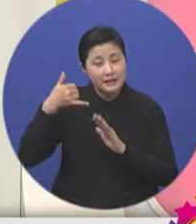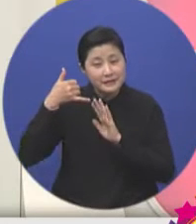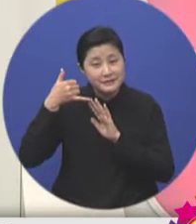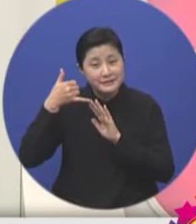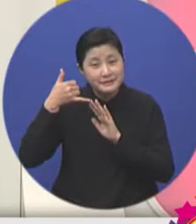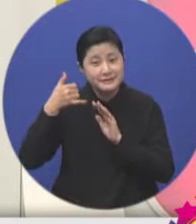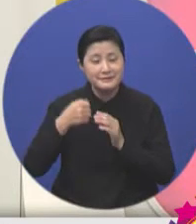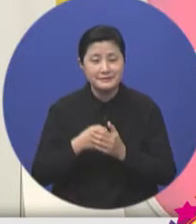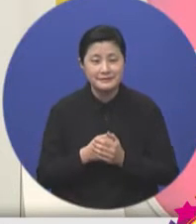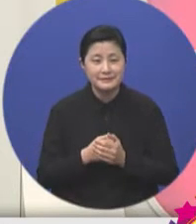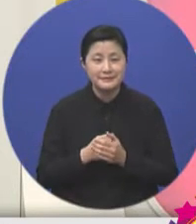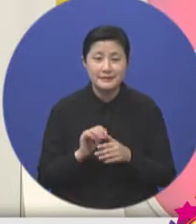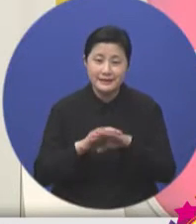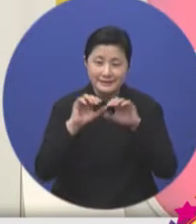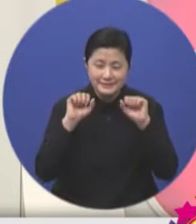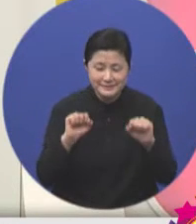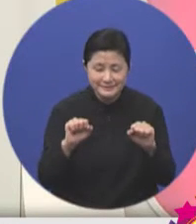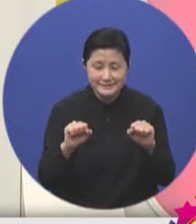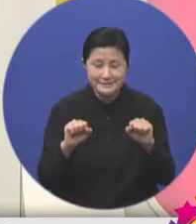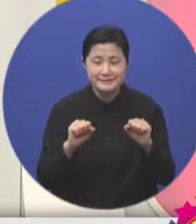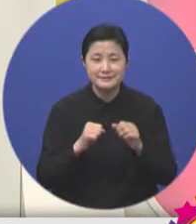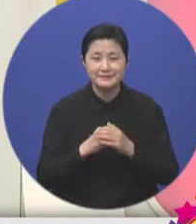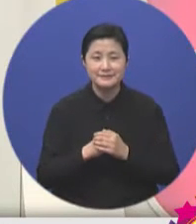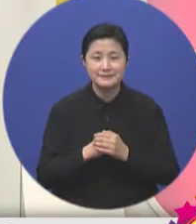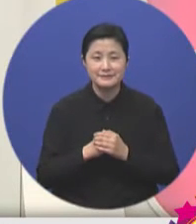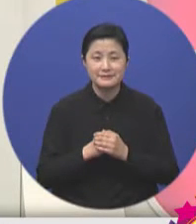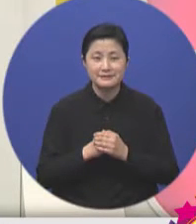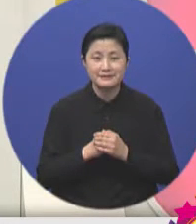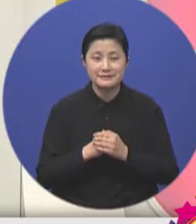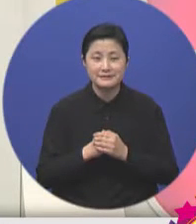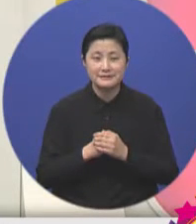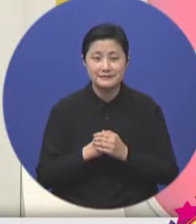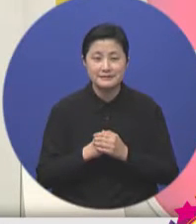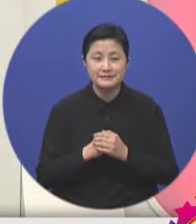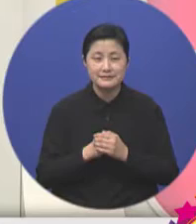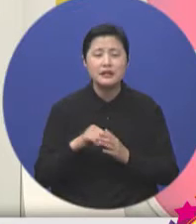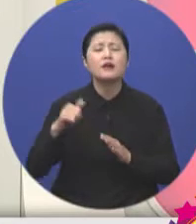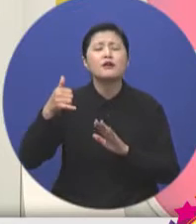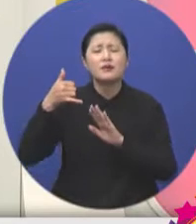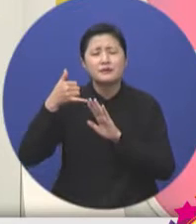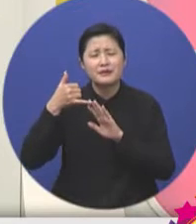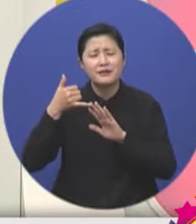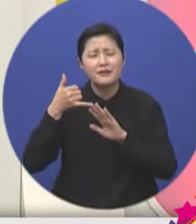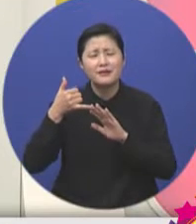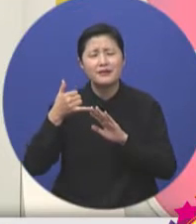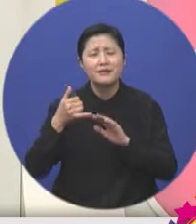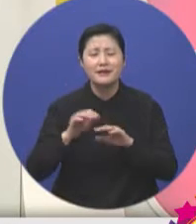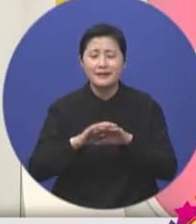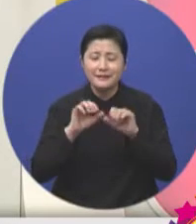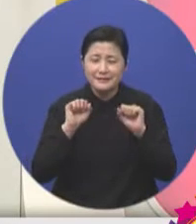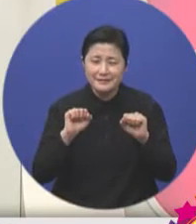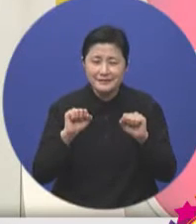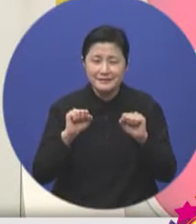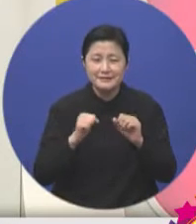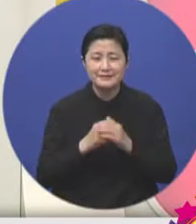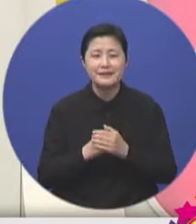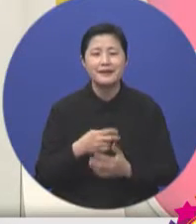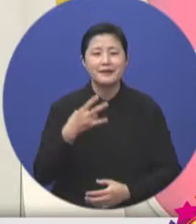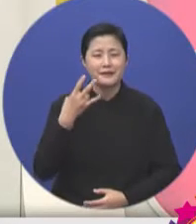여보세요. 안녕하세요. 네. 네, 여보세요. 네, 안녕하세요. 네, 안녕하세요. 네,